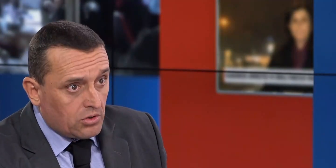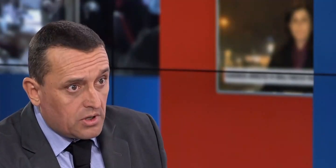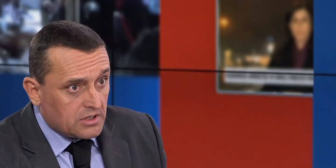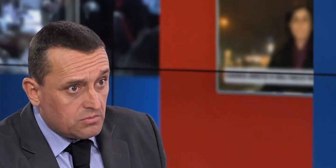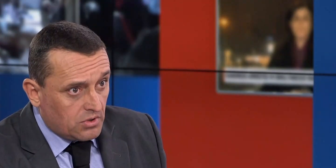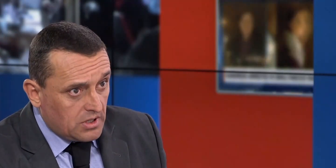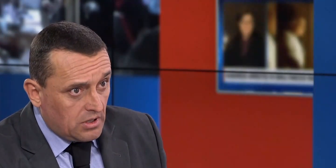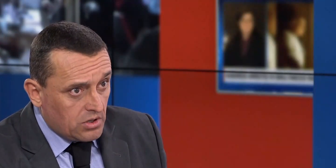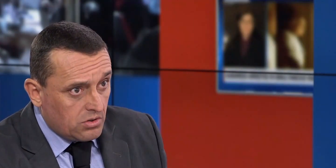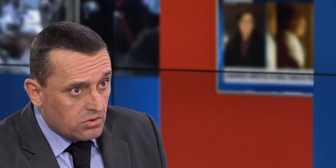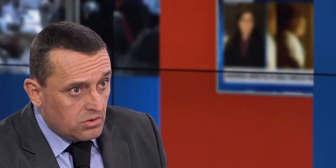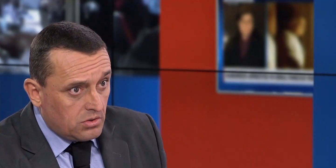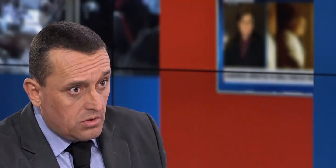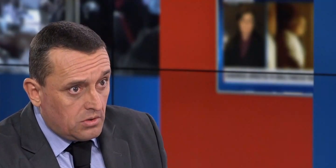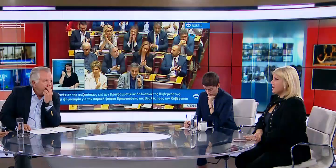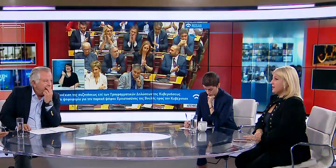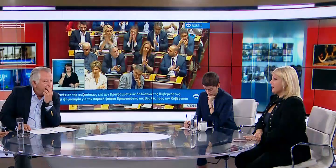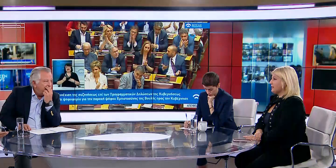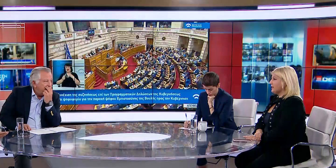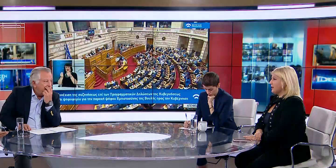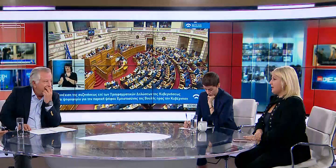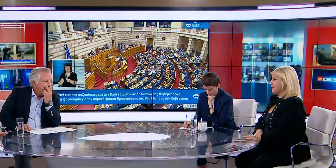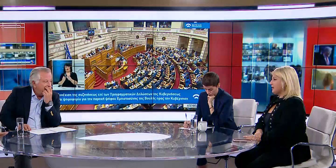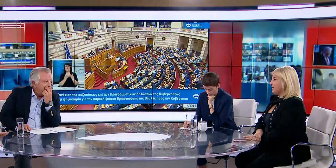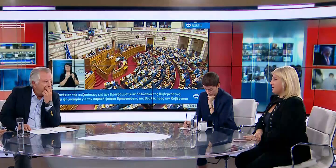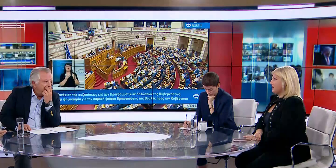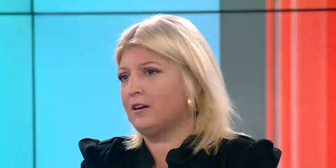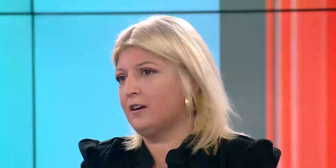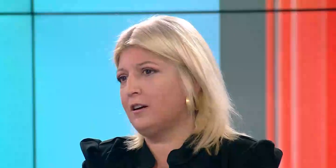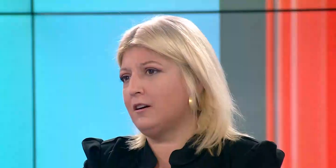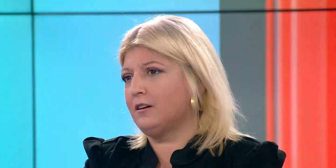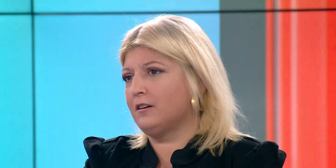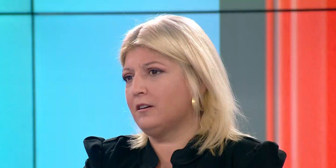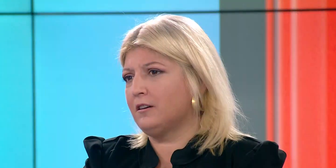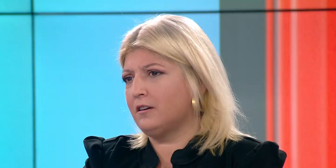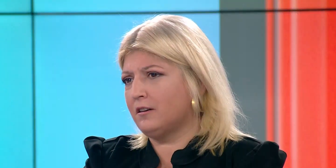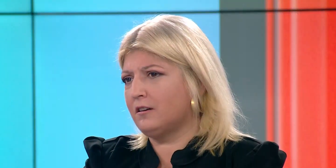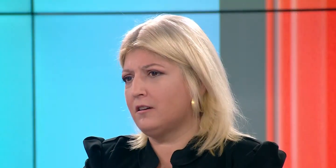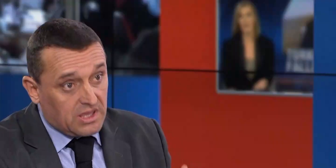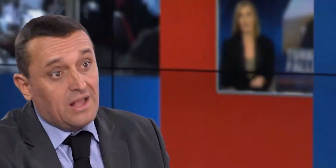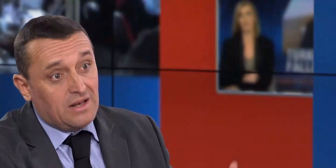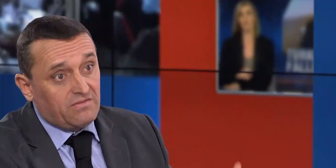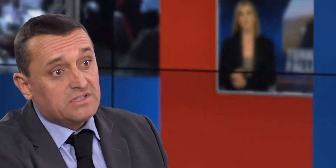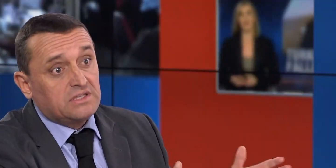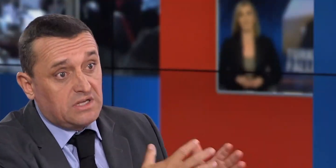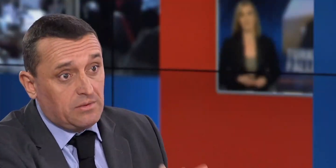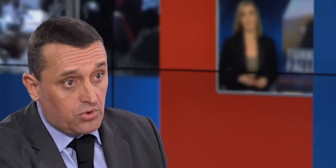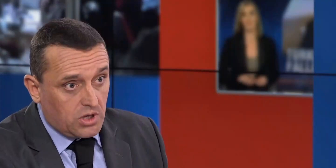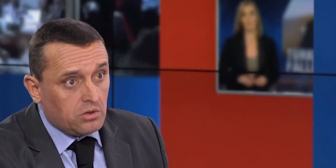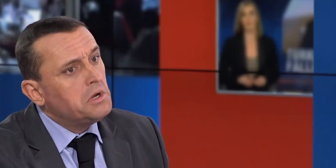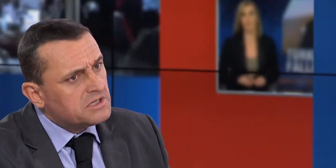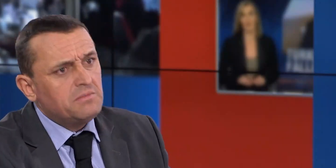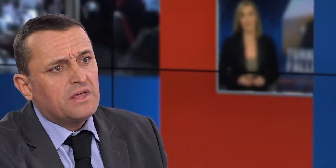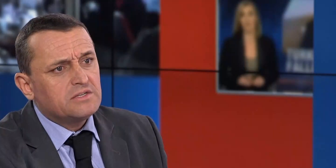υπέρ όλων των εργαζόμενων δεν είναι λογικό. Όχι, λέμε για τα νομοσχέδια και για την... Δεν είναι λογικό να θέλει ένας εκπρόσωπός μας, για παράδειγμα, που τυχαίνει να βρίσκεται σε ένα